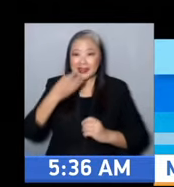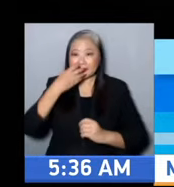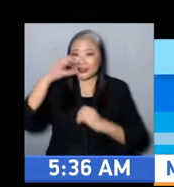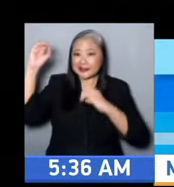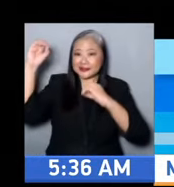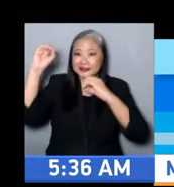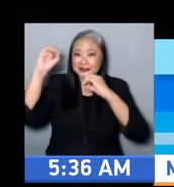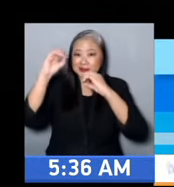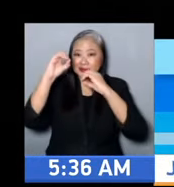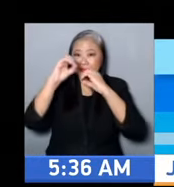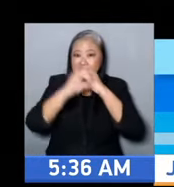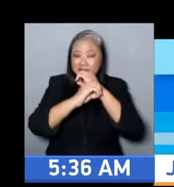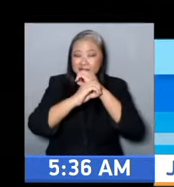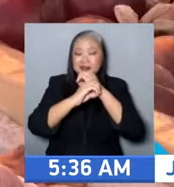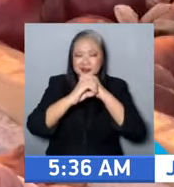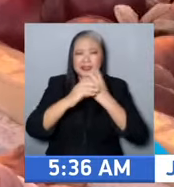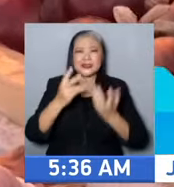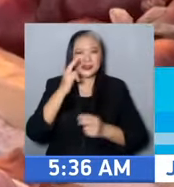bansa.